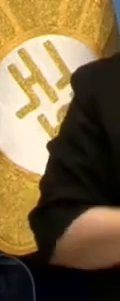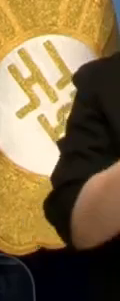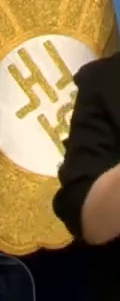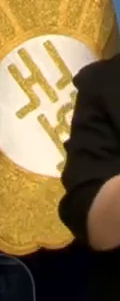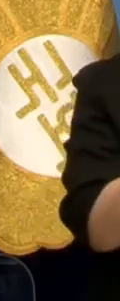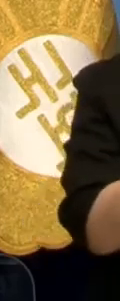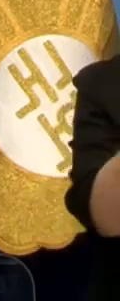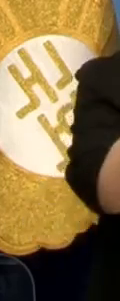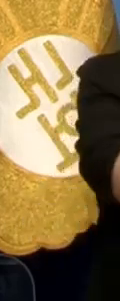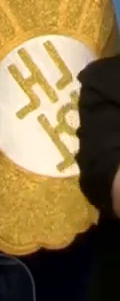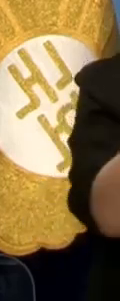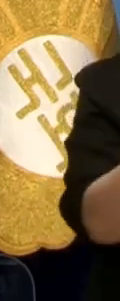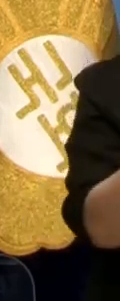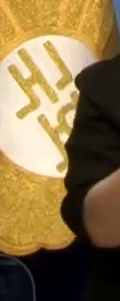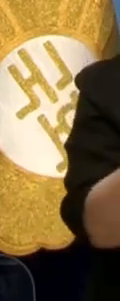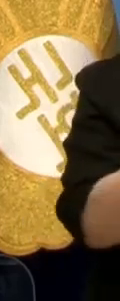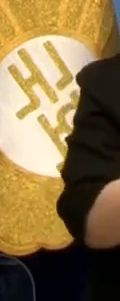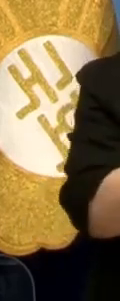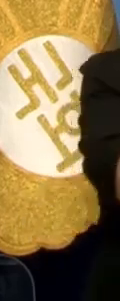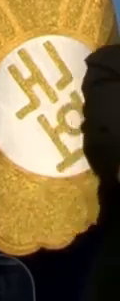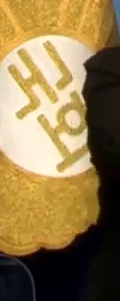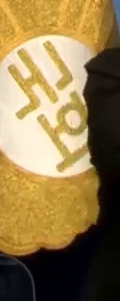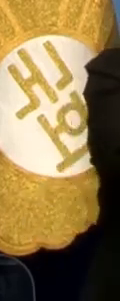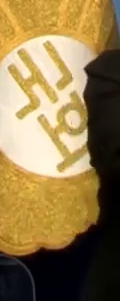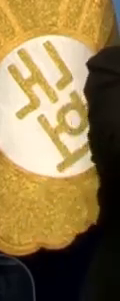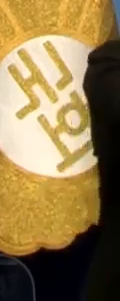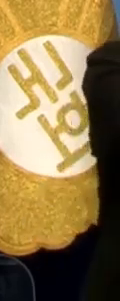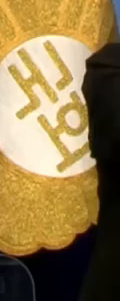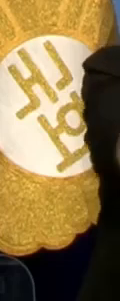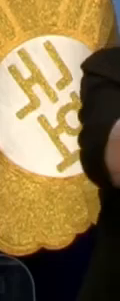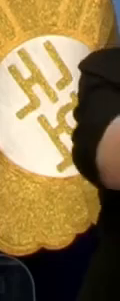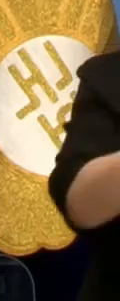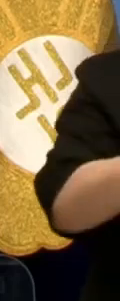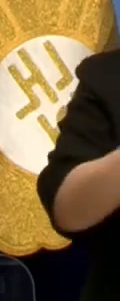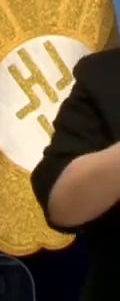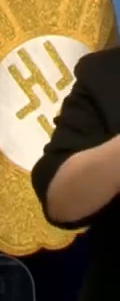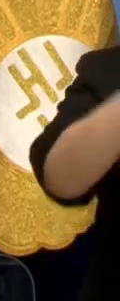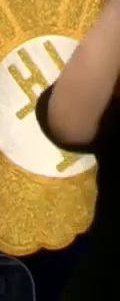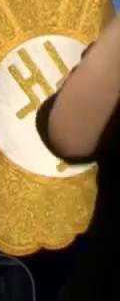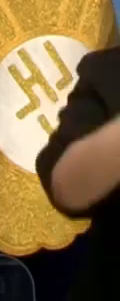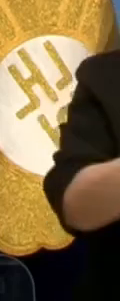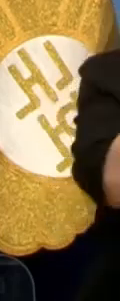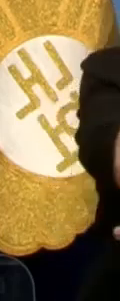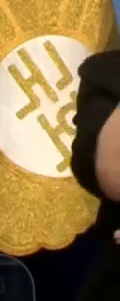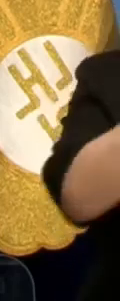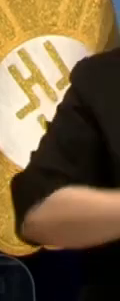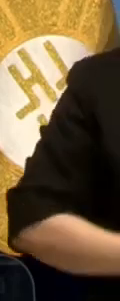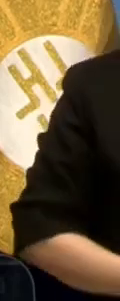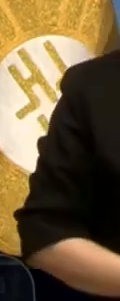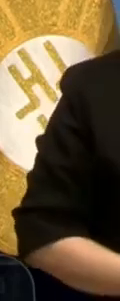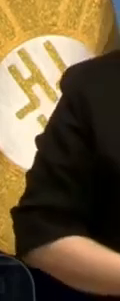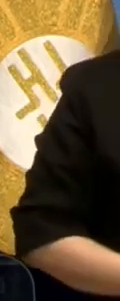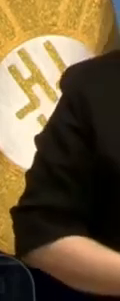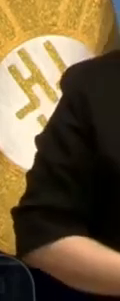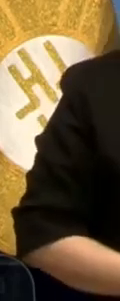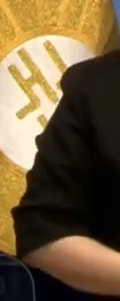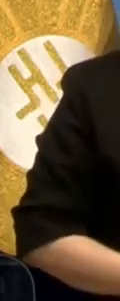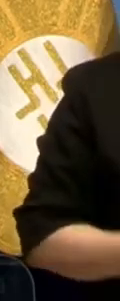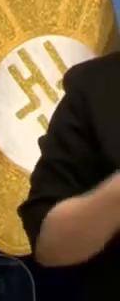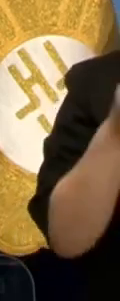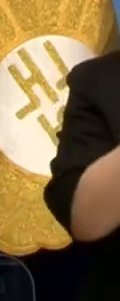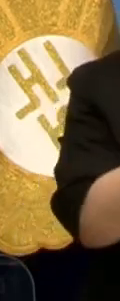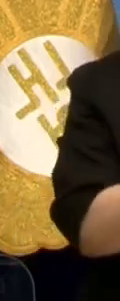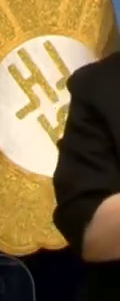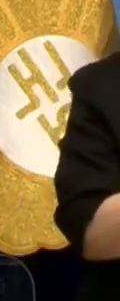지금은 어느 때보다 생산력은 높지만 소비 역량은 부족합니다. 투자할